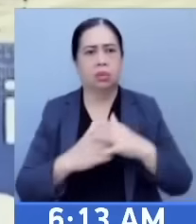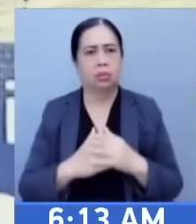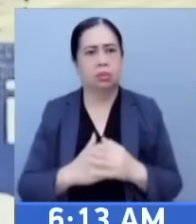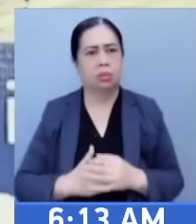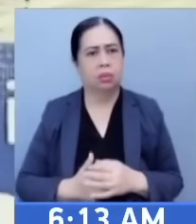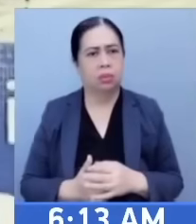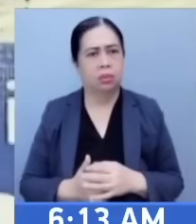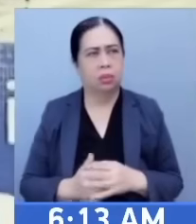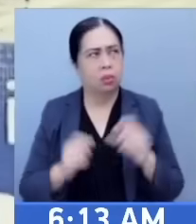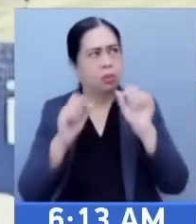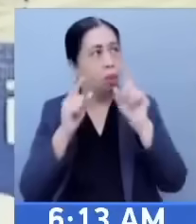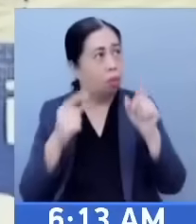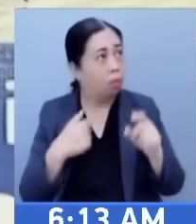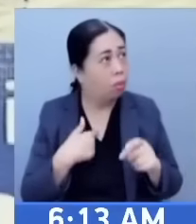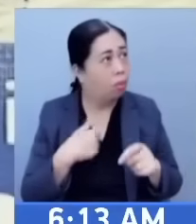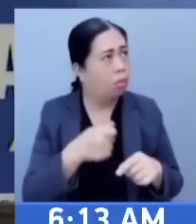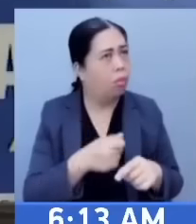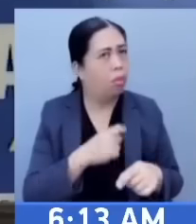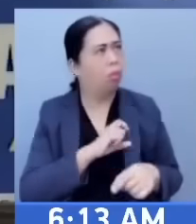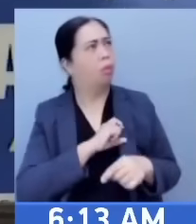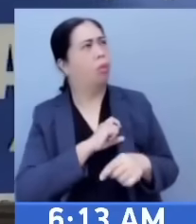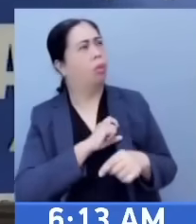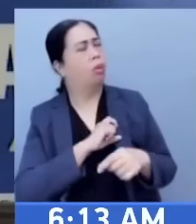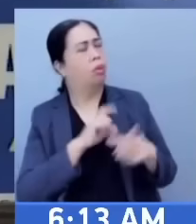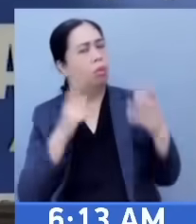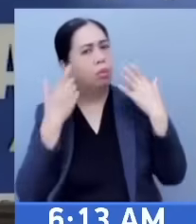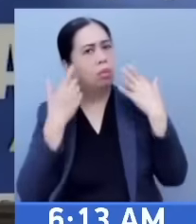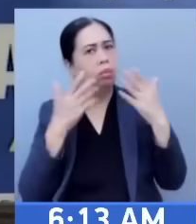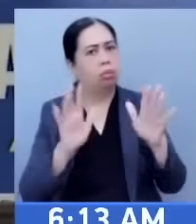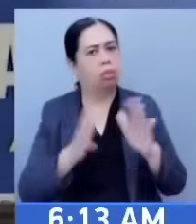ako pulis na eh, pag ano ko eh.